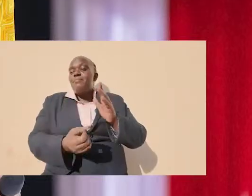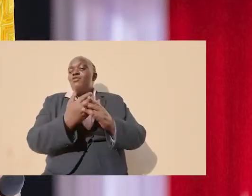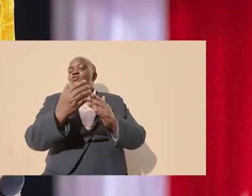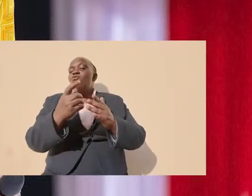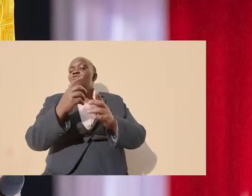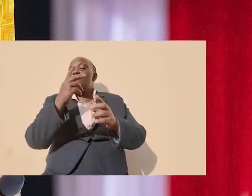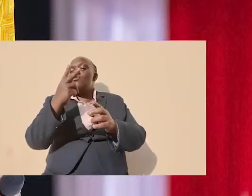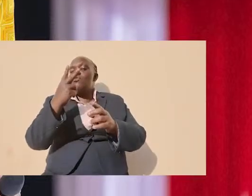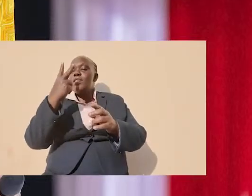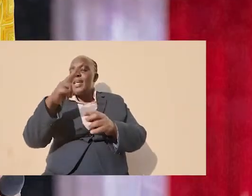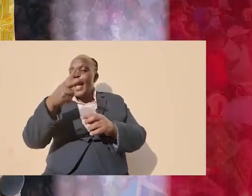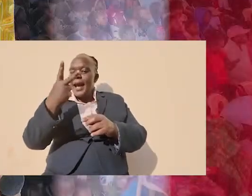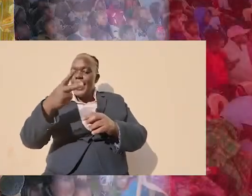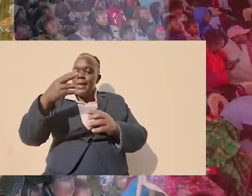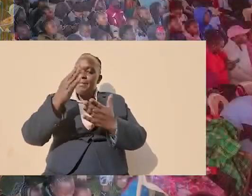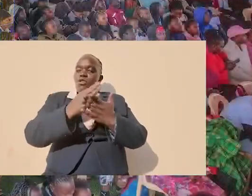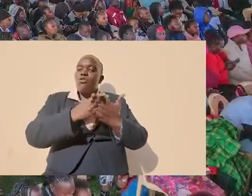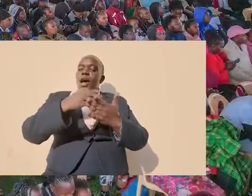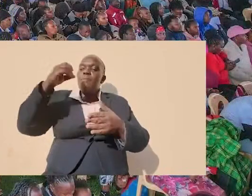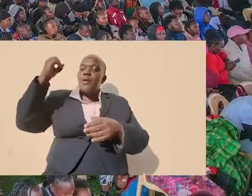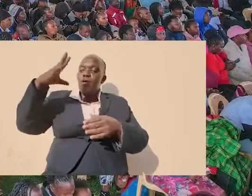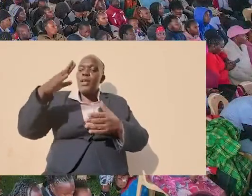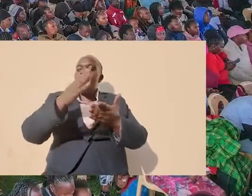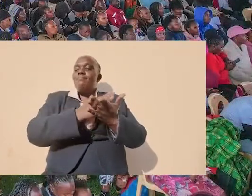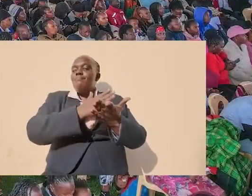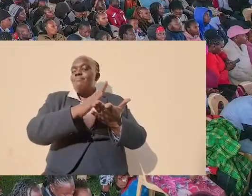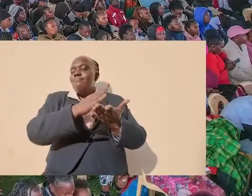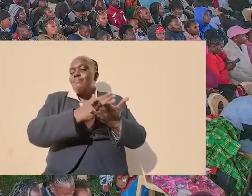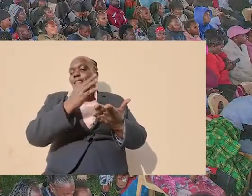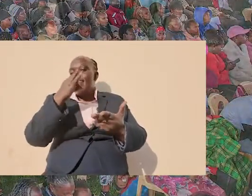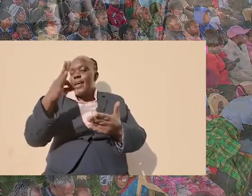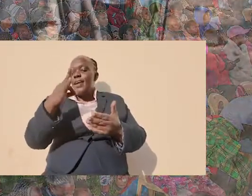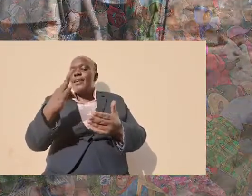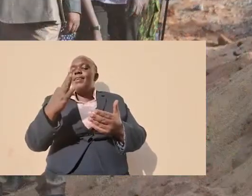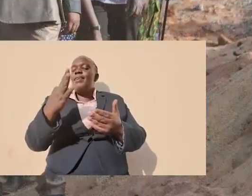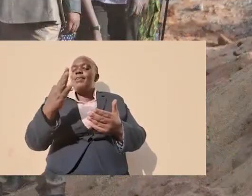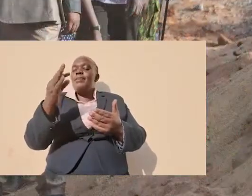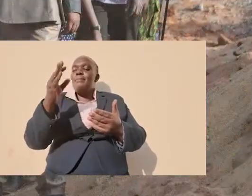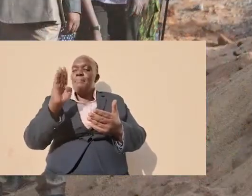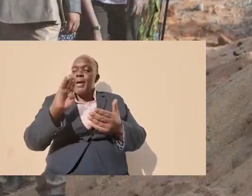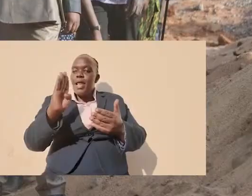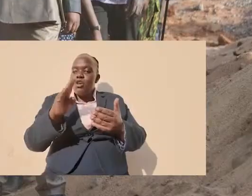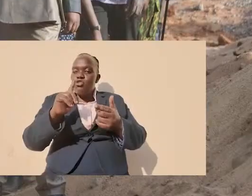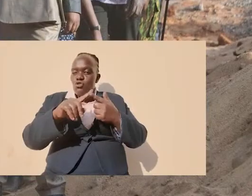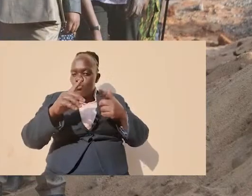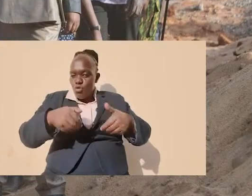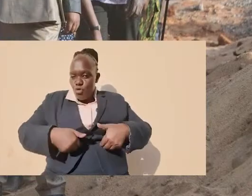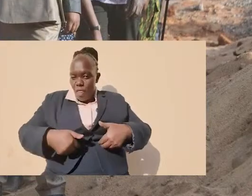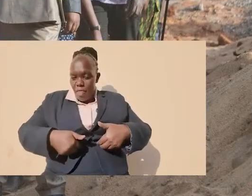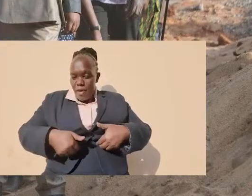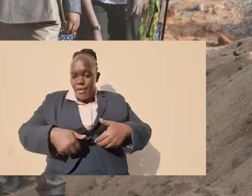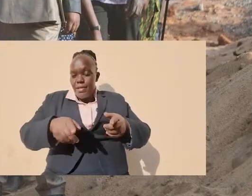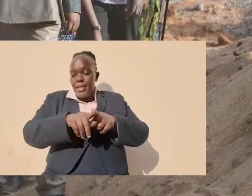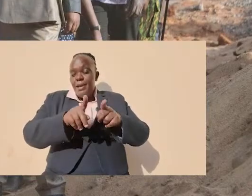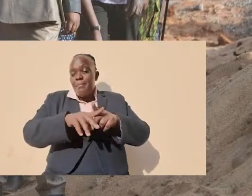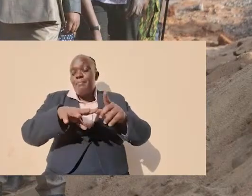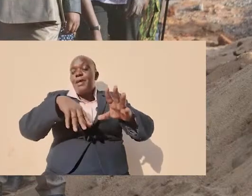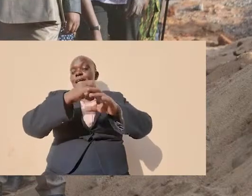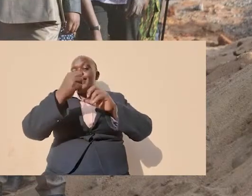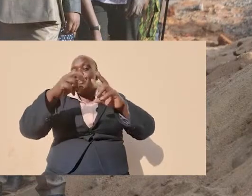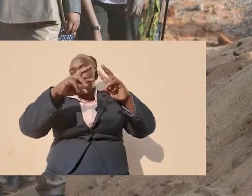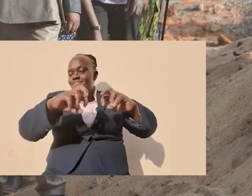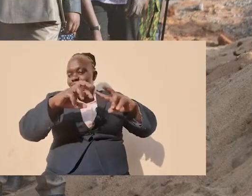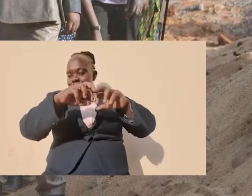wa Nyota na kusambaza shilingi bilioni 3 kwa wajasiriamali vijana. Rais amekagua ujenzi wa barabara wa